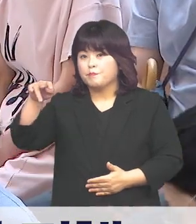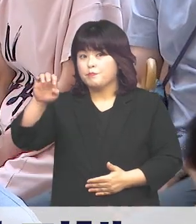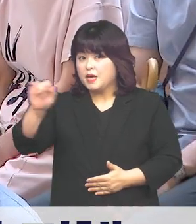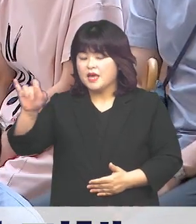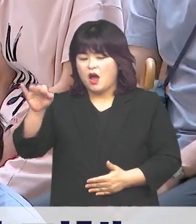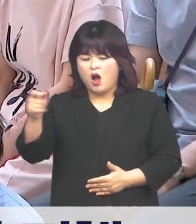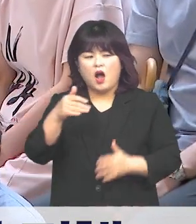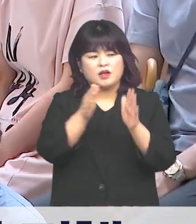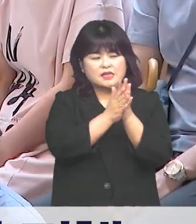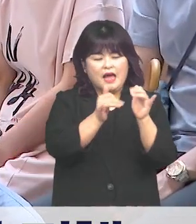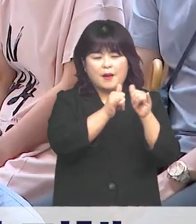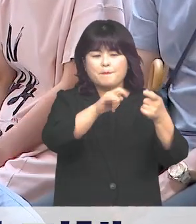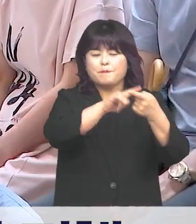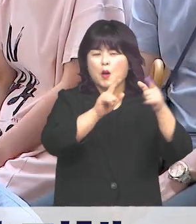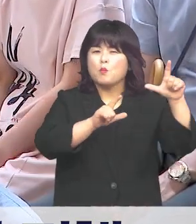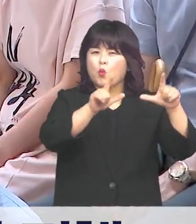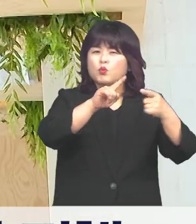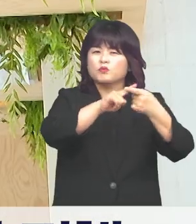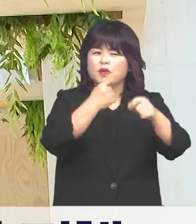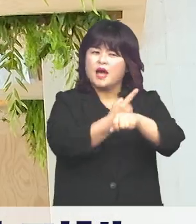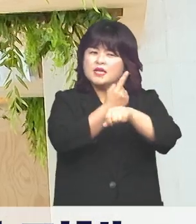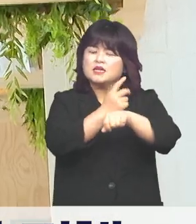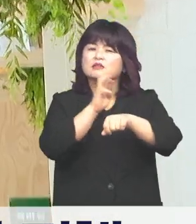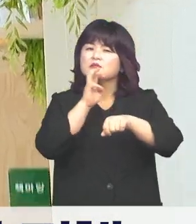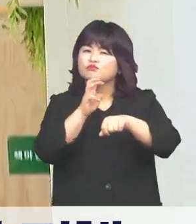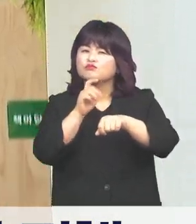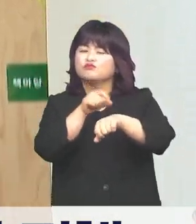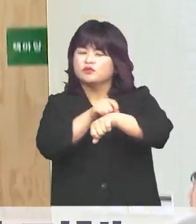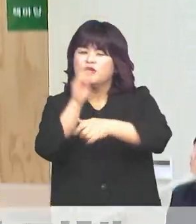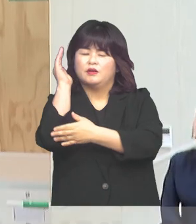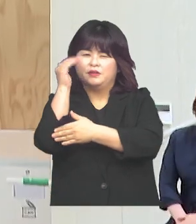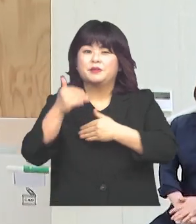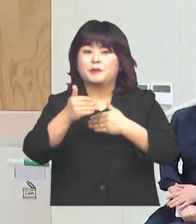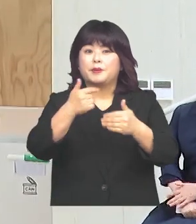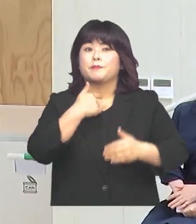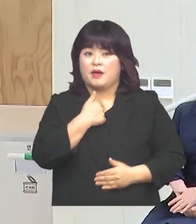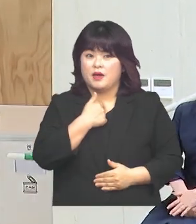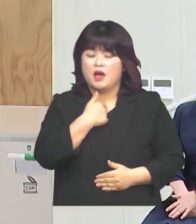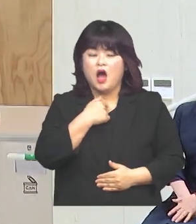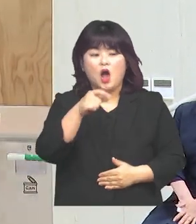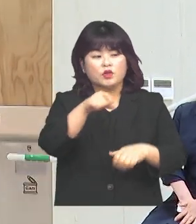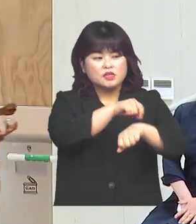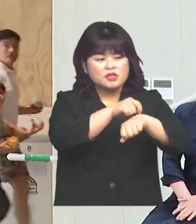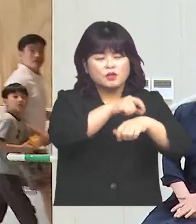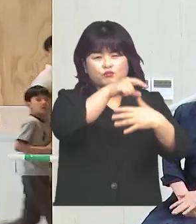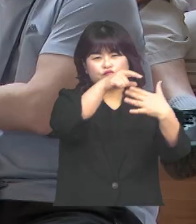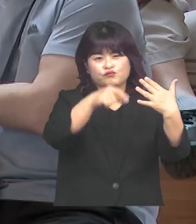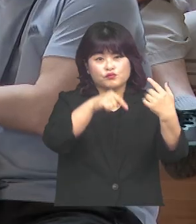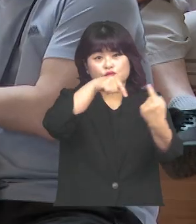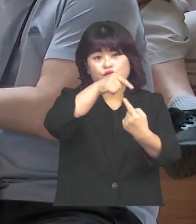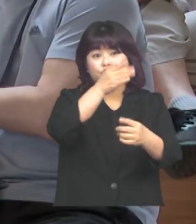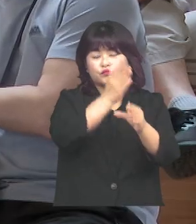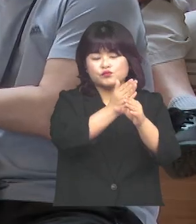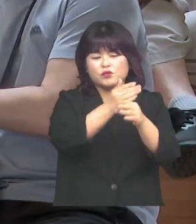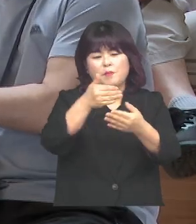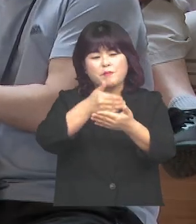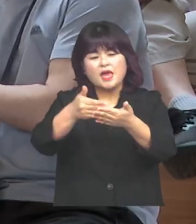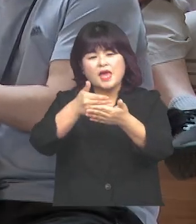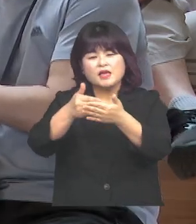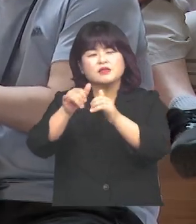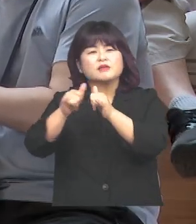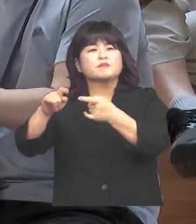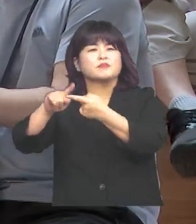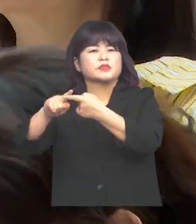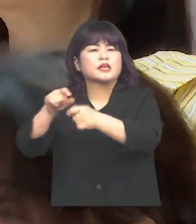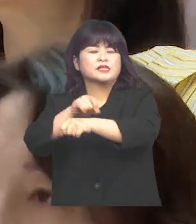모습들을 주제로 1시간 30분 동안 특강을 진행했습니다. 동천도서관이 특성화 프로그램으로 마련한